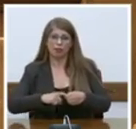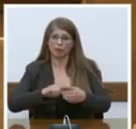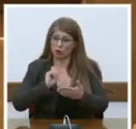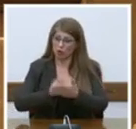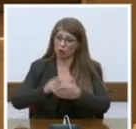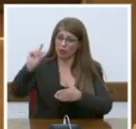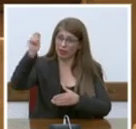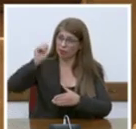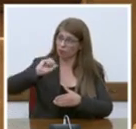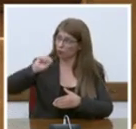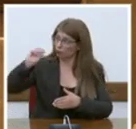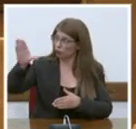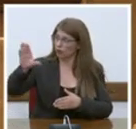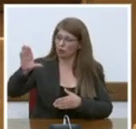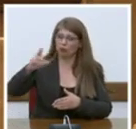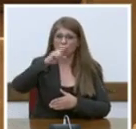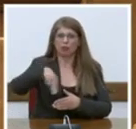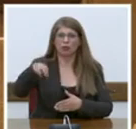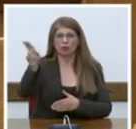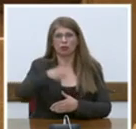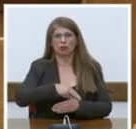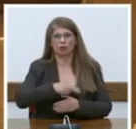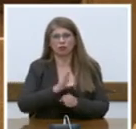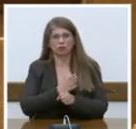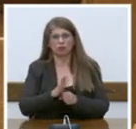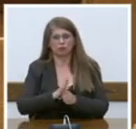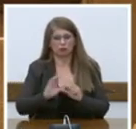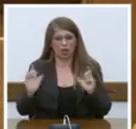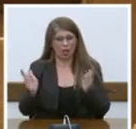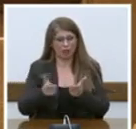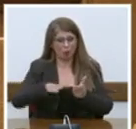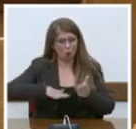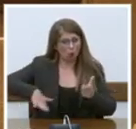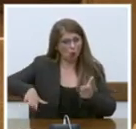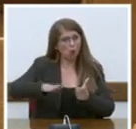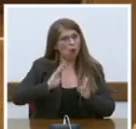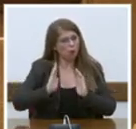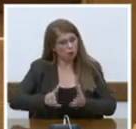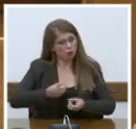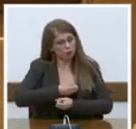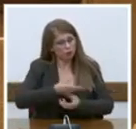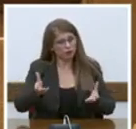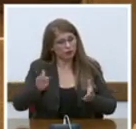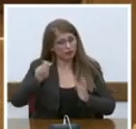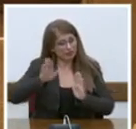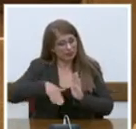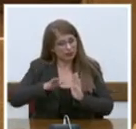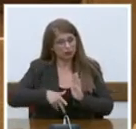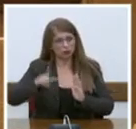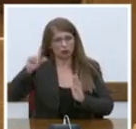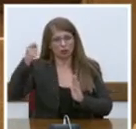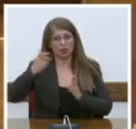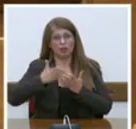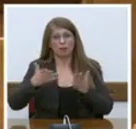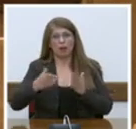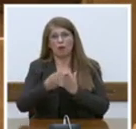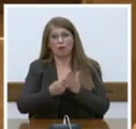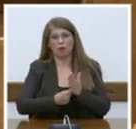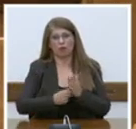ρεύματος και αχρίστεψε τους εθνικούς πόρους που θα μπορούσαν να μας προσφέρουν φθηνότερο ρεύμα και μεγάλο βαθμό